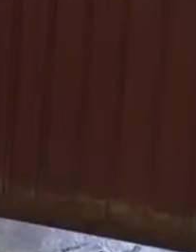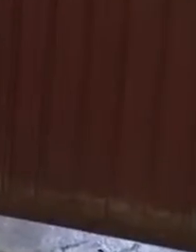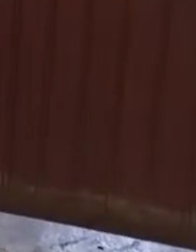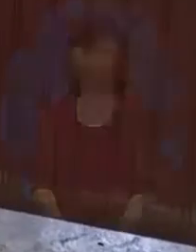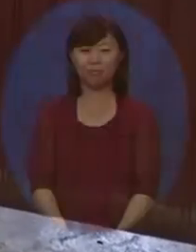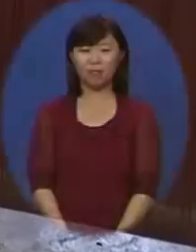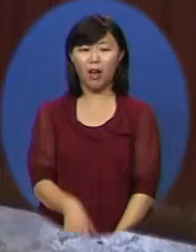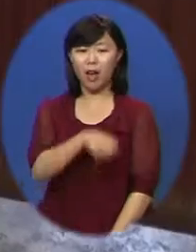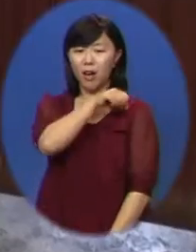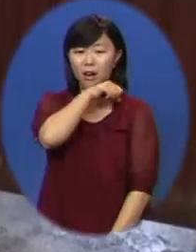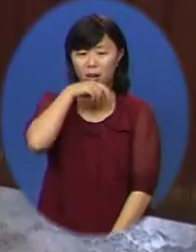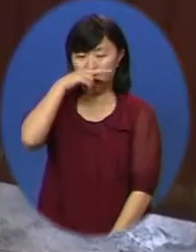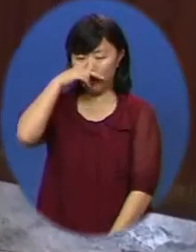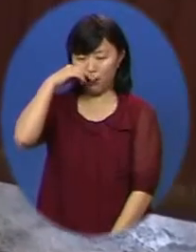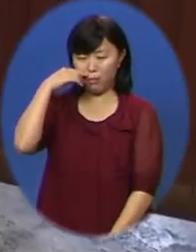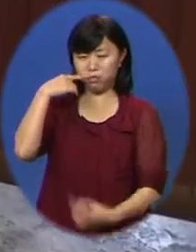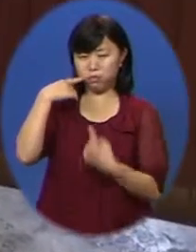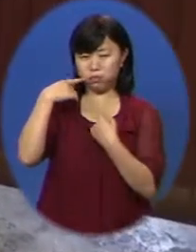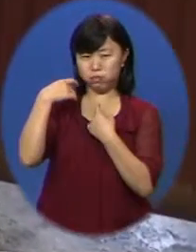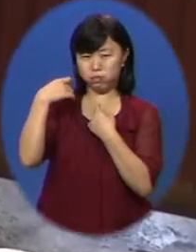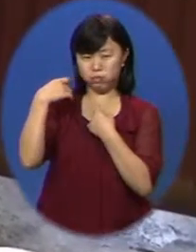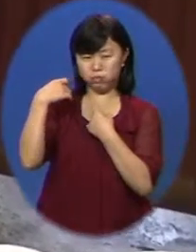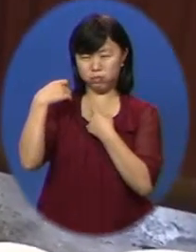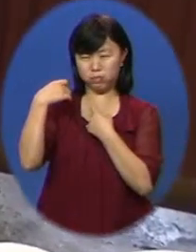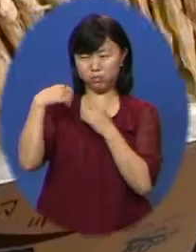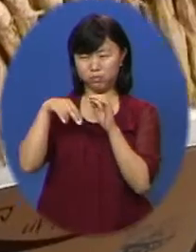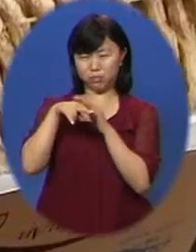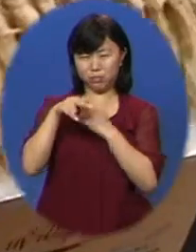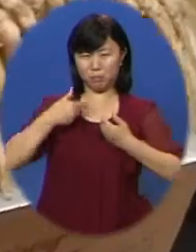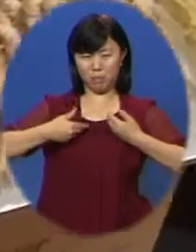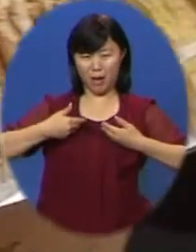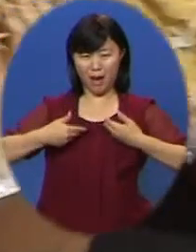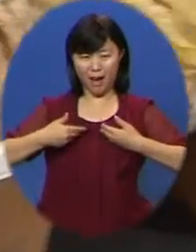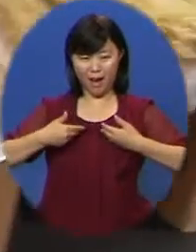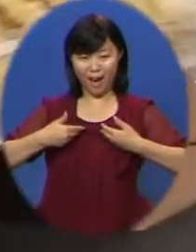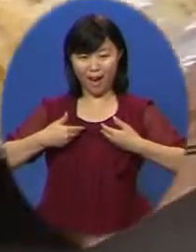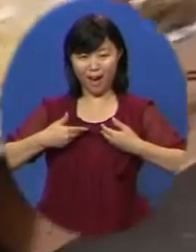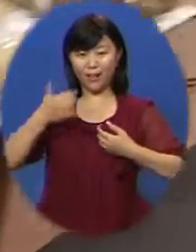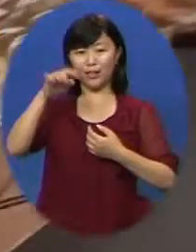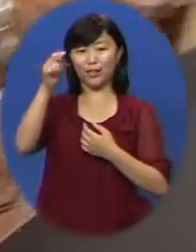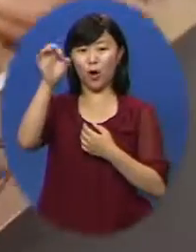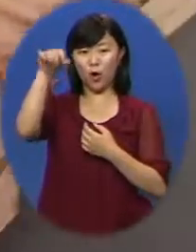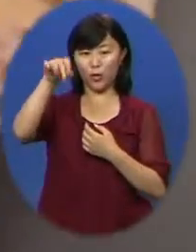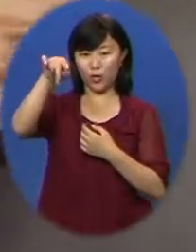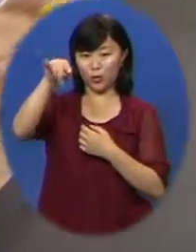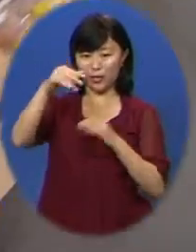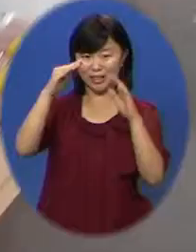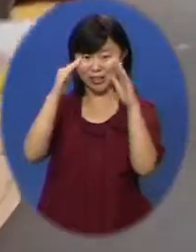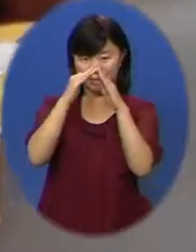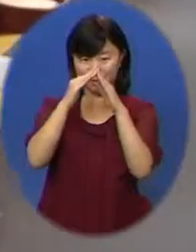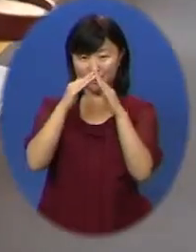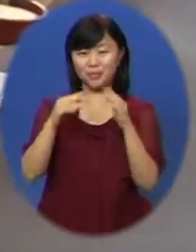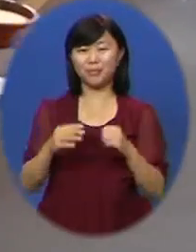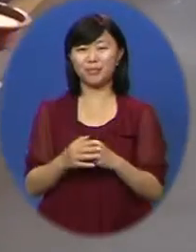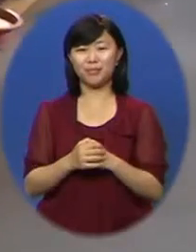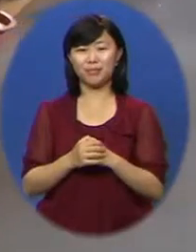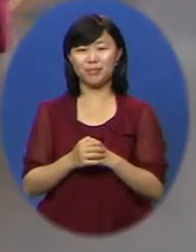맛있는 냄새들의 유혹을 물리치고 한참 분주해 보이는 건어물집에 섰다.